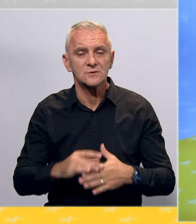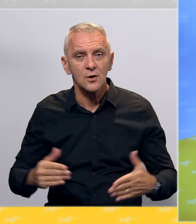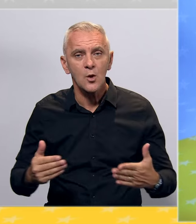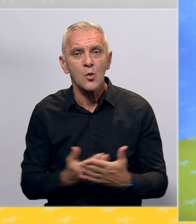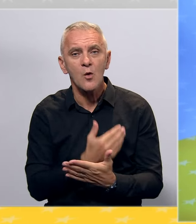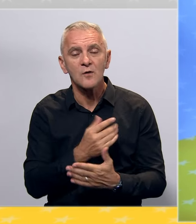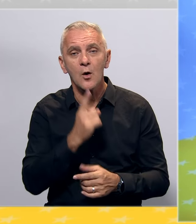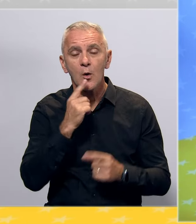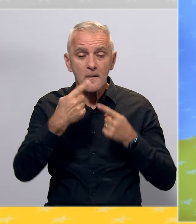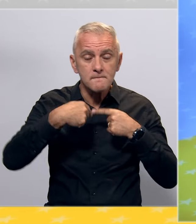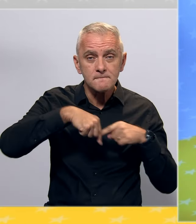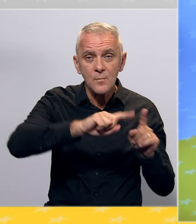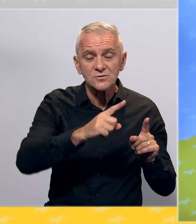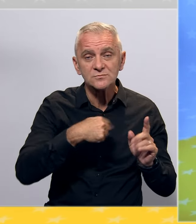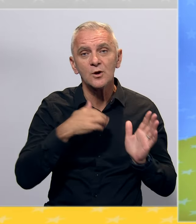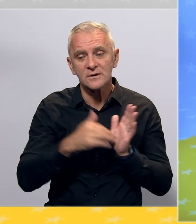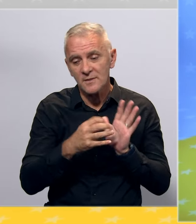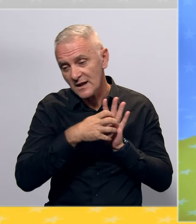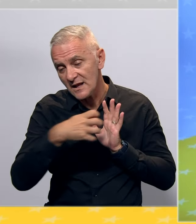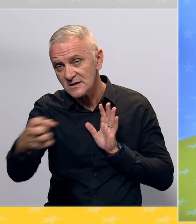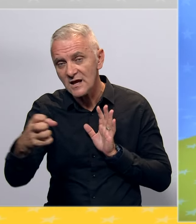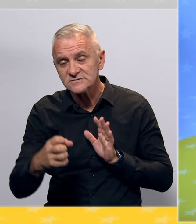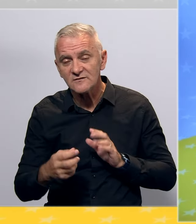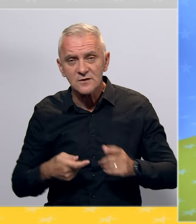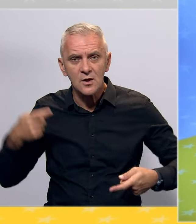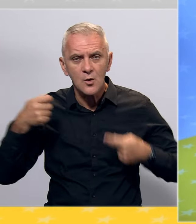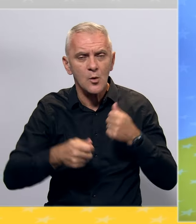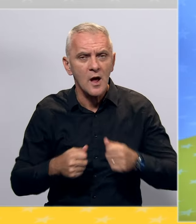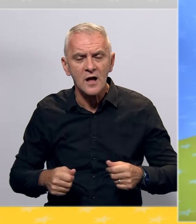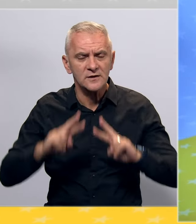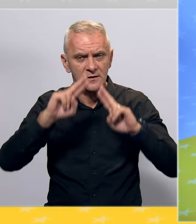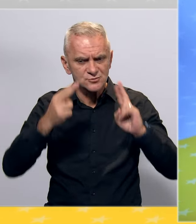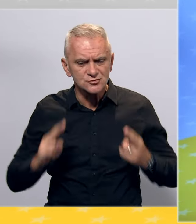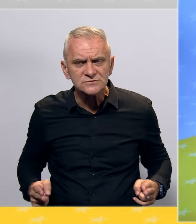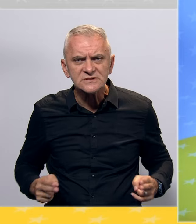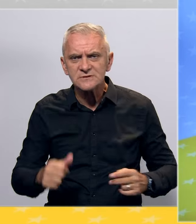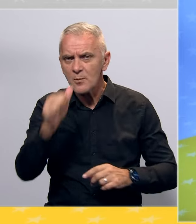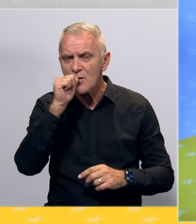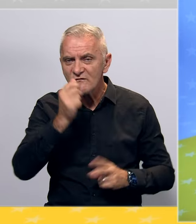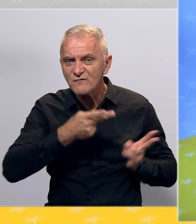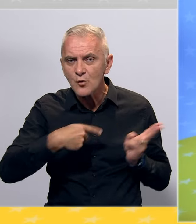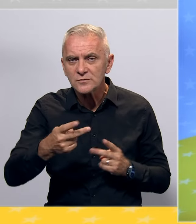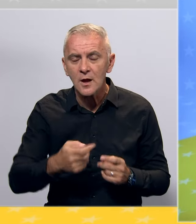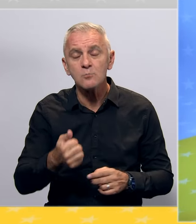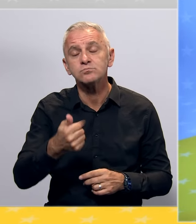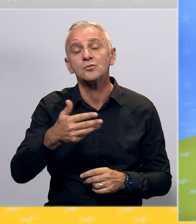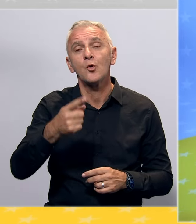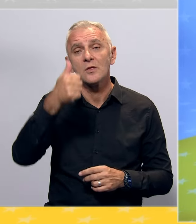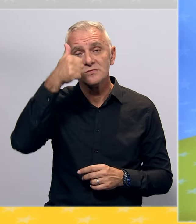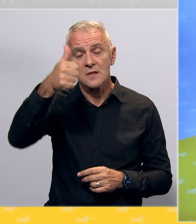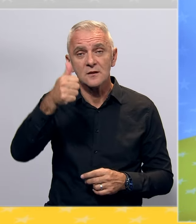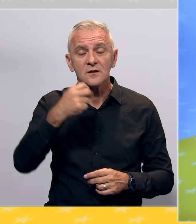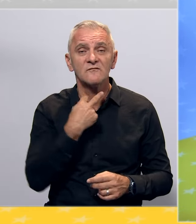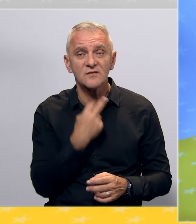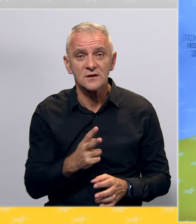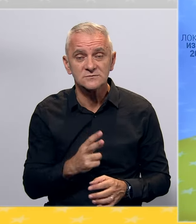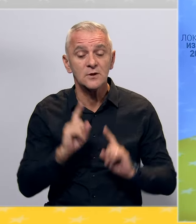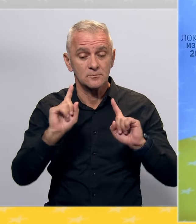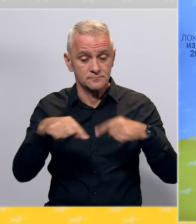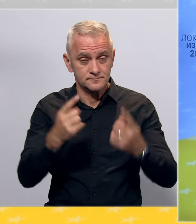čemu posebno treba nastaviti ulaganje u sustav vodoopskrbe kao pitanje broj 1 u Vitezu. Mislim i siguran sam u